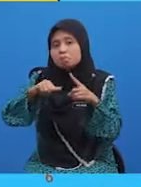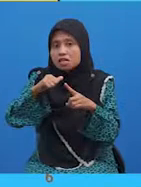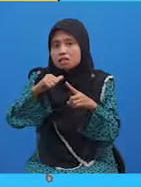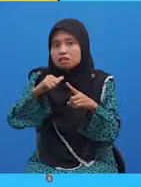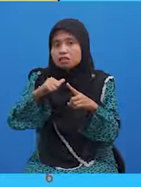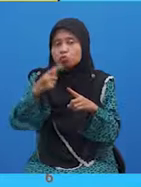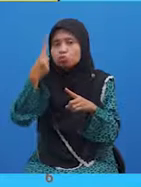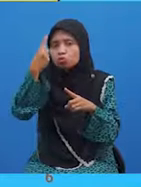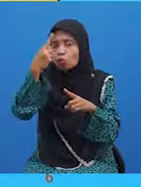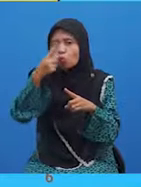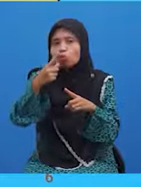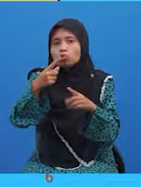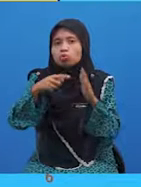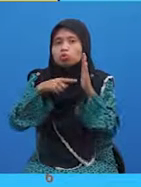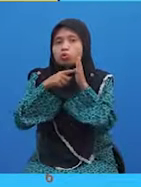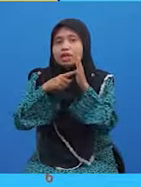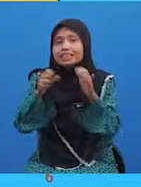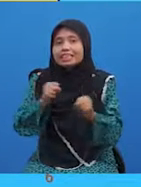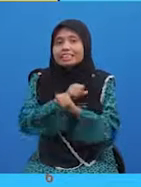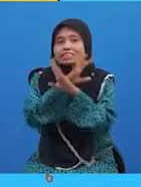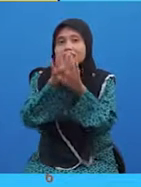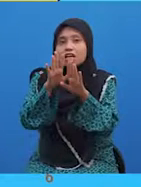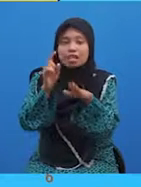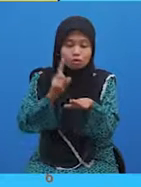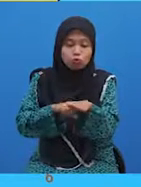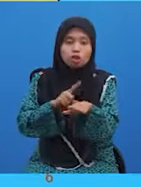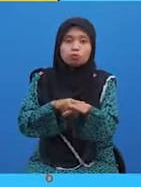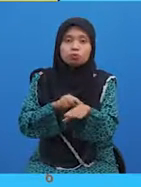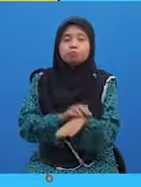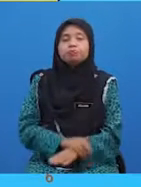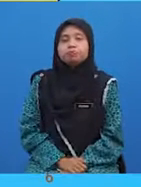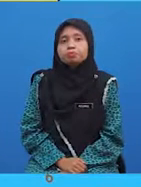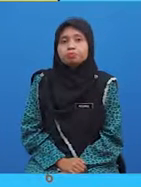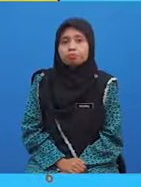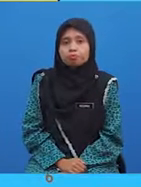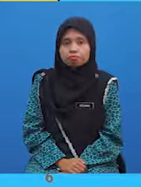apabila untuk menunjukkan keterangan waktu.